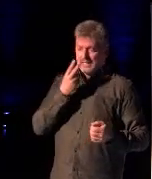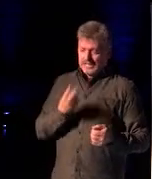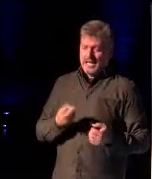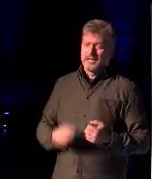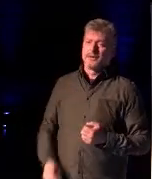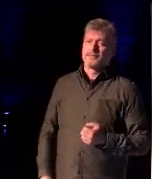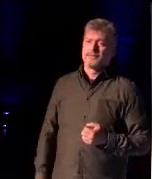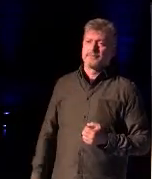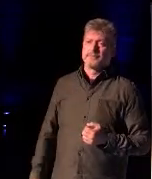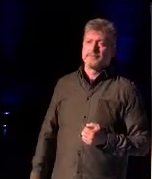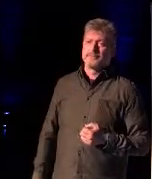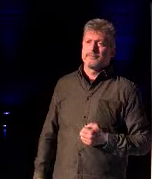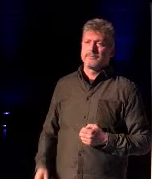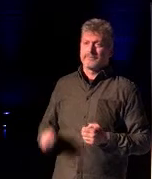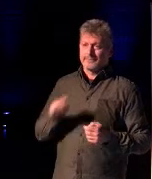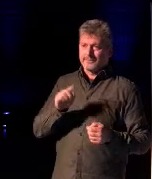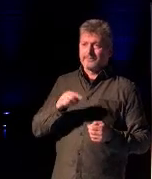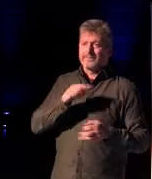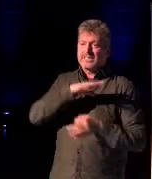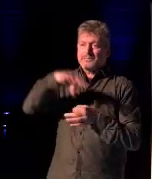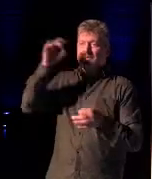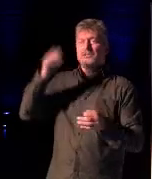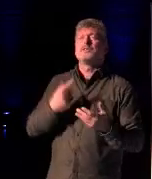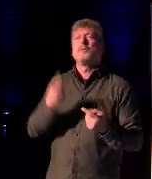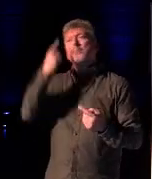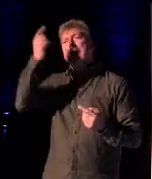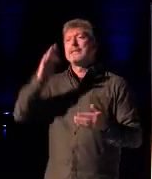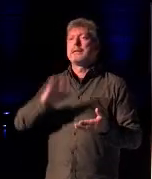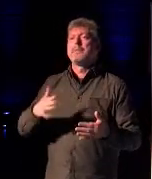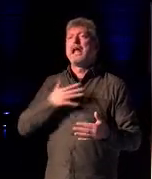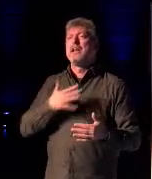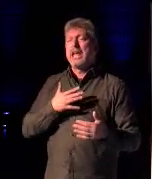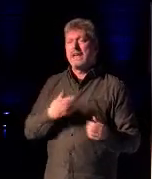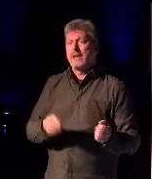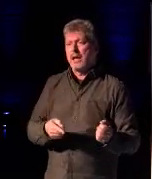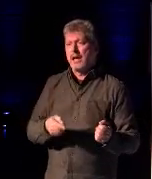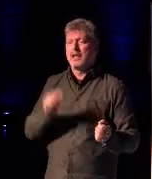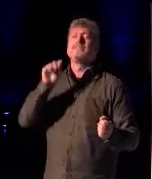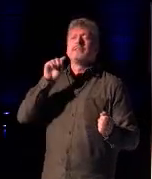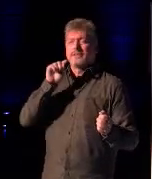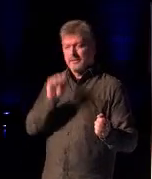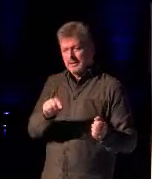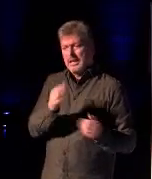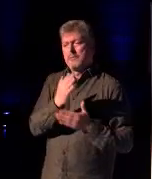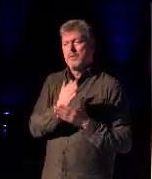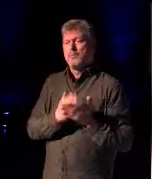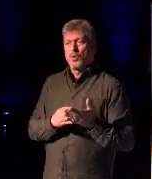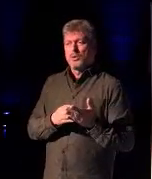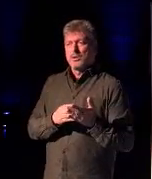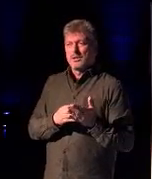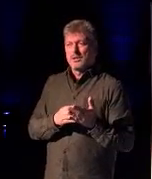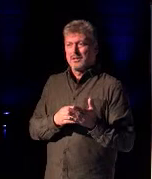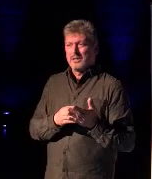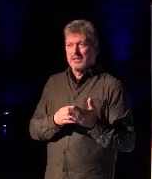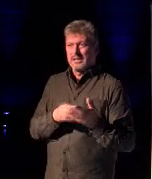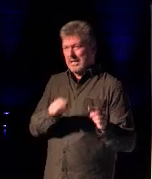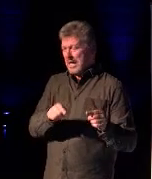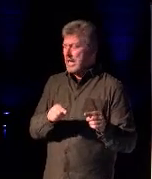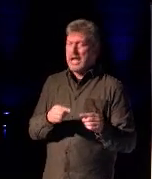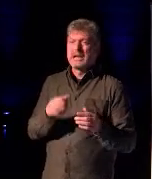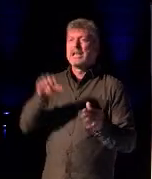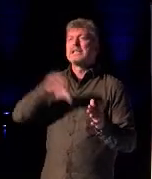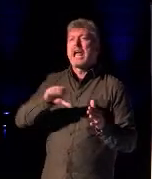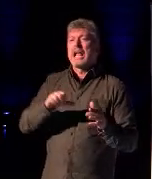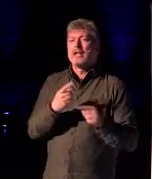at det på en måte det spirituelle, altså mening med livet, som på en måte den førende negative faktoren for mange